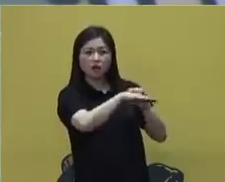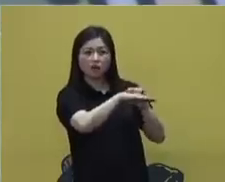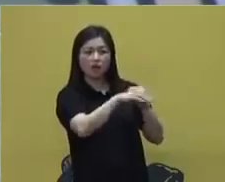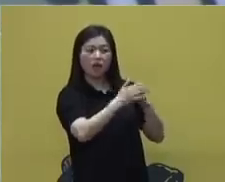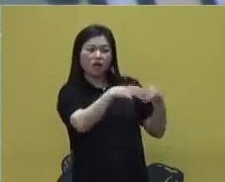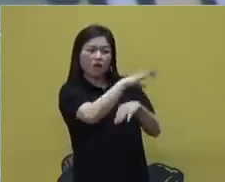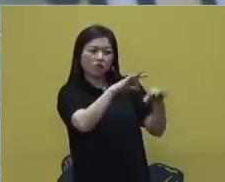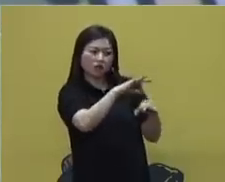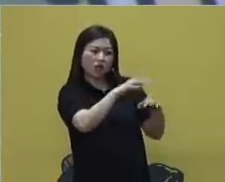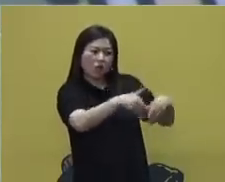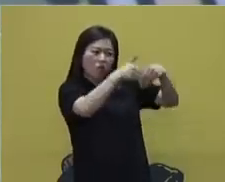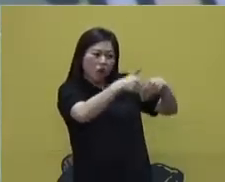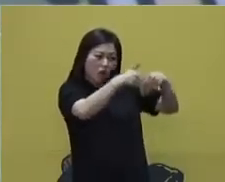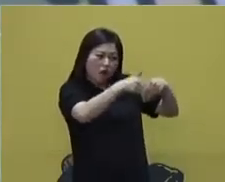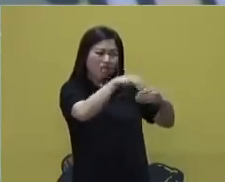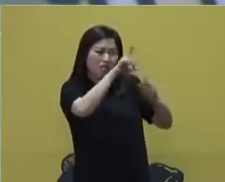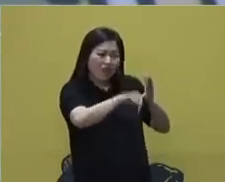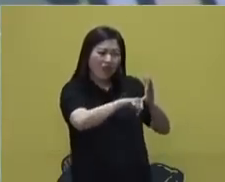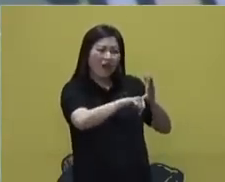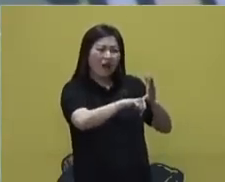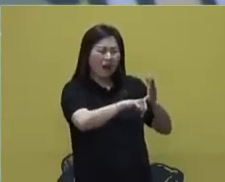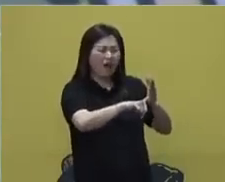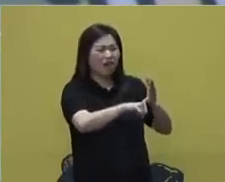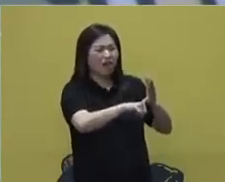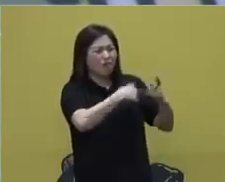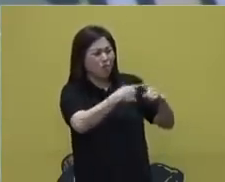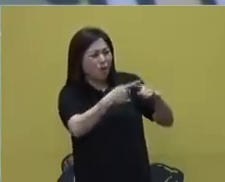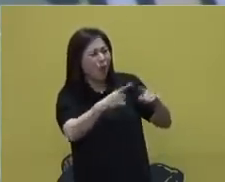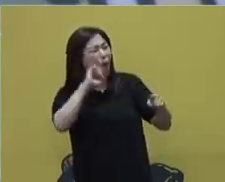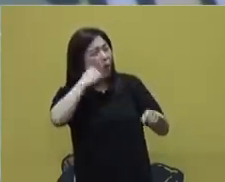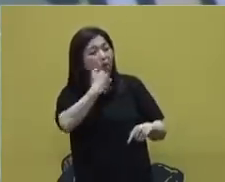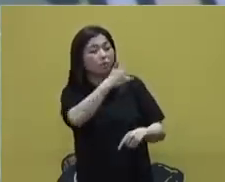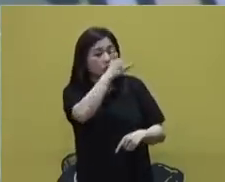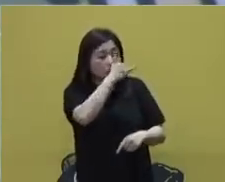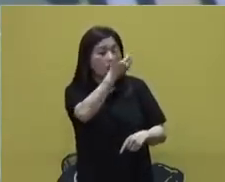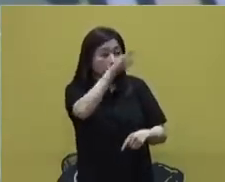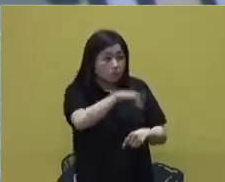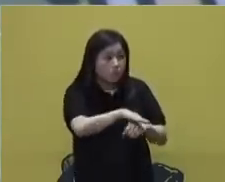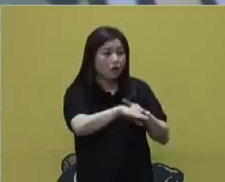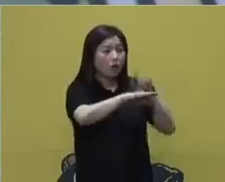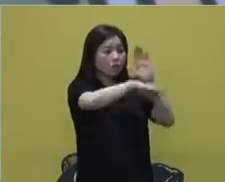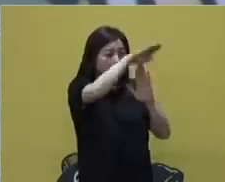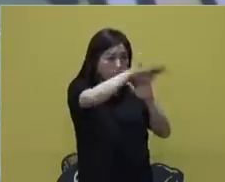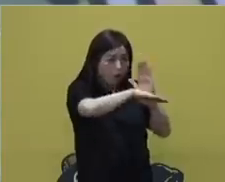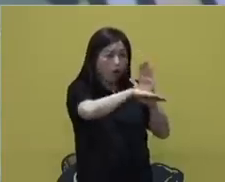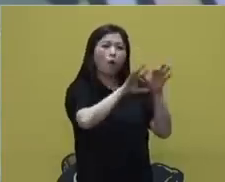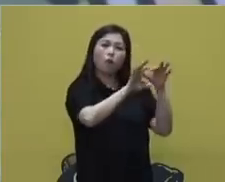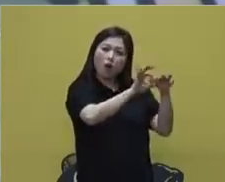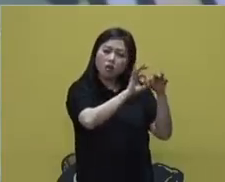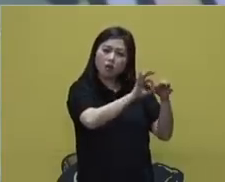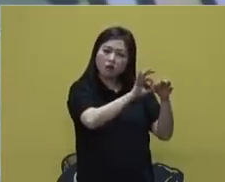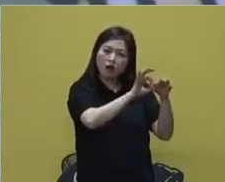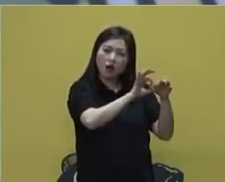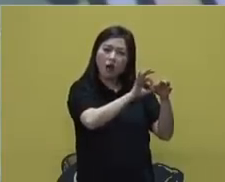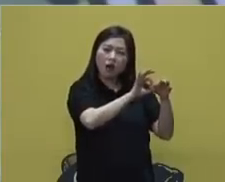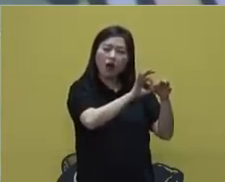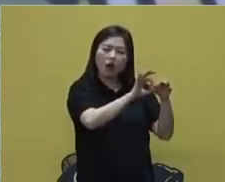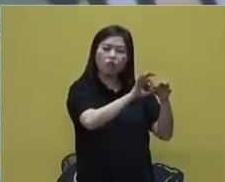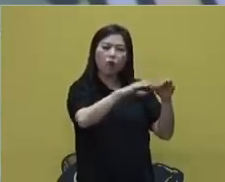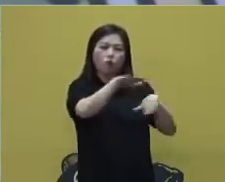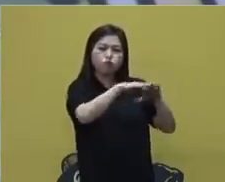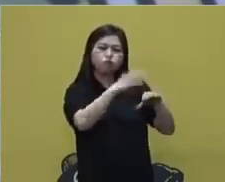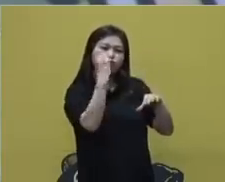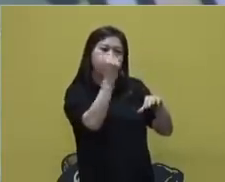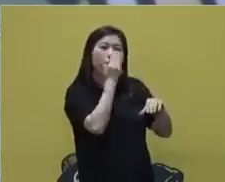경제협력 관련해서는 하기 어려운 것들이 많아요. 그렇지만 그 외에 남북관계에서는 우리가 진전시킬 게 많은데 우리 정부